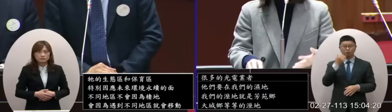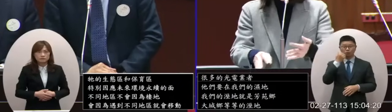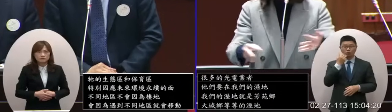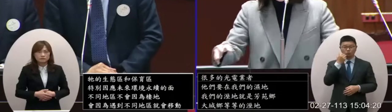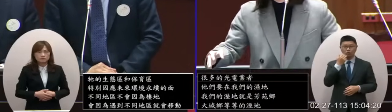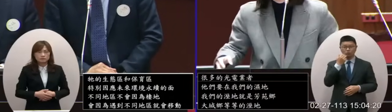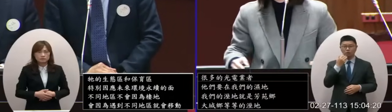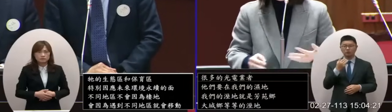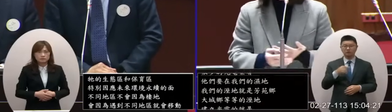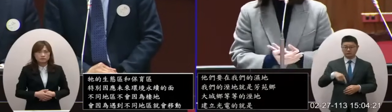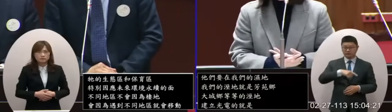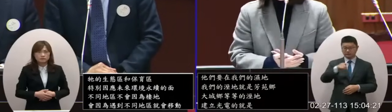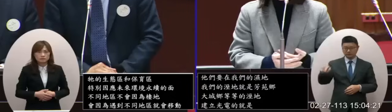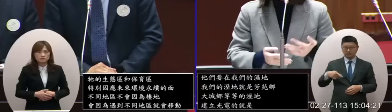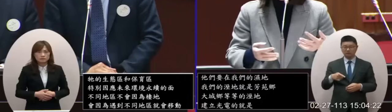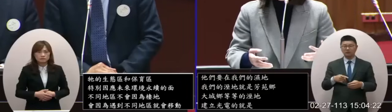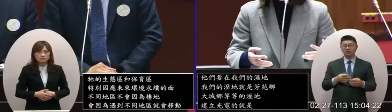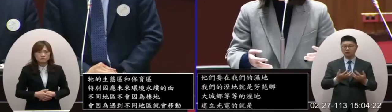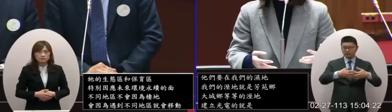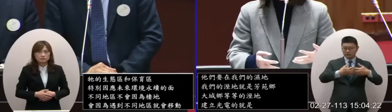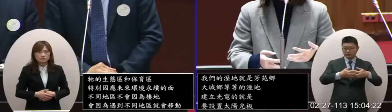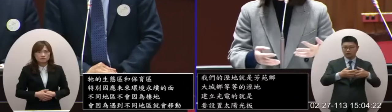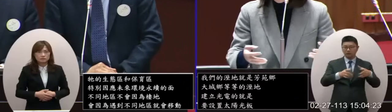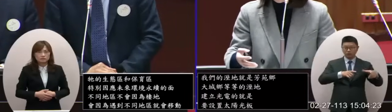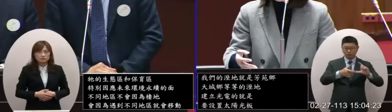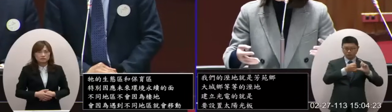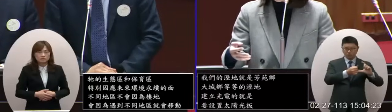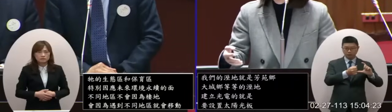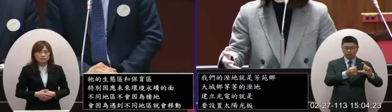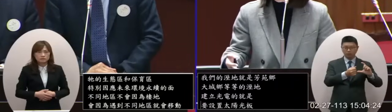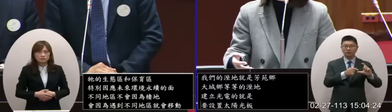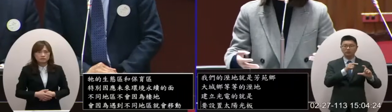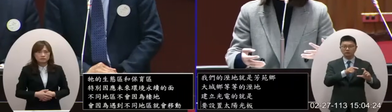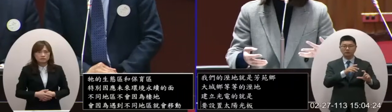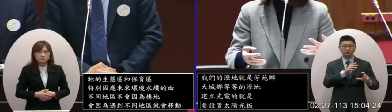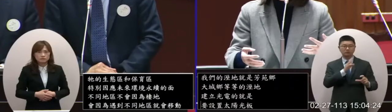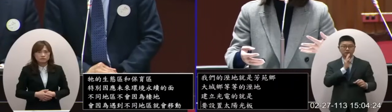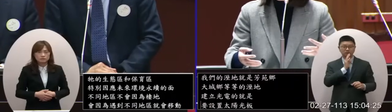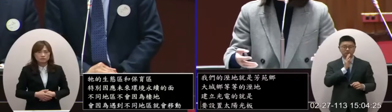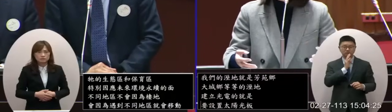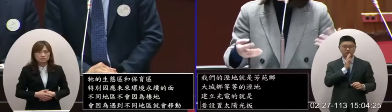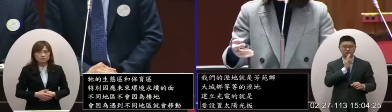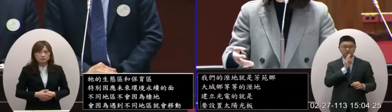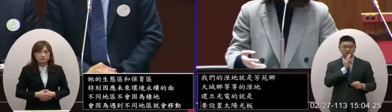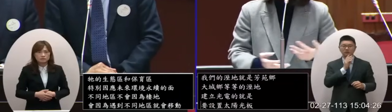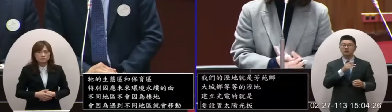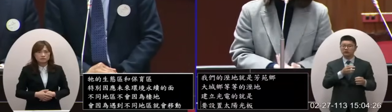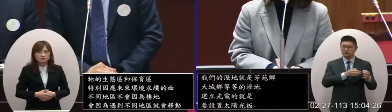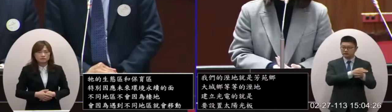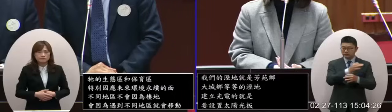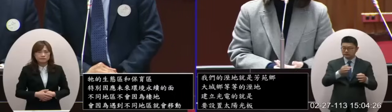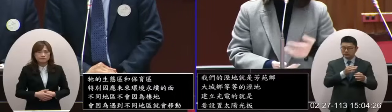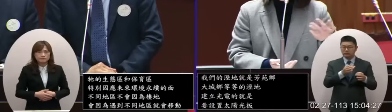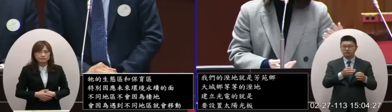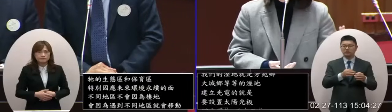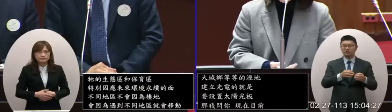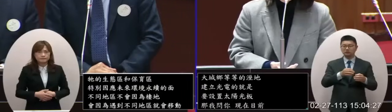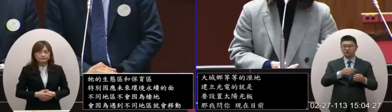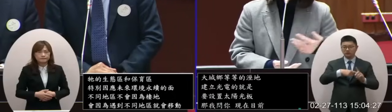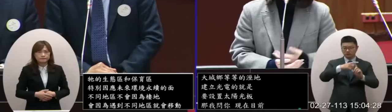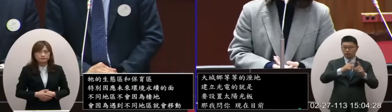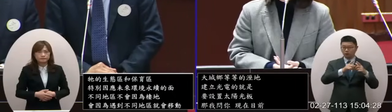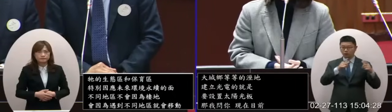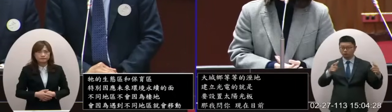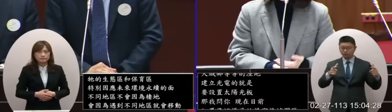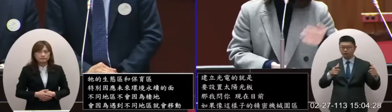果像这样子的精密机械园区做的是比较有大规模的经济，我也想要请问啊，那在